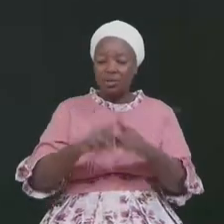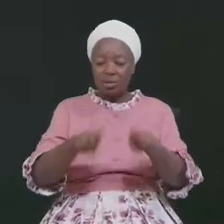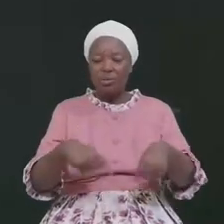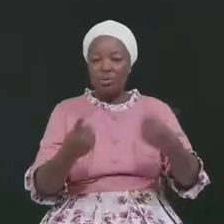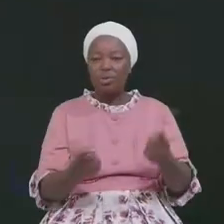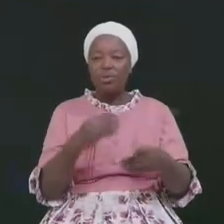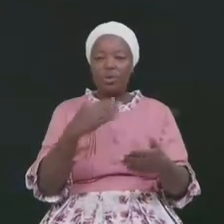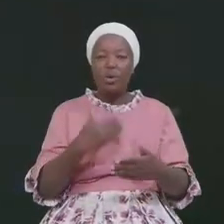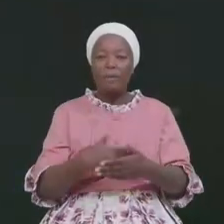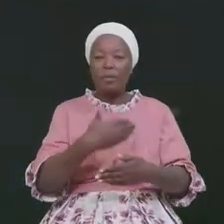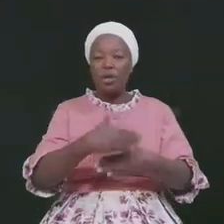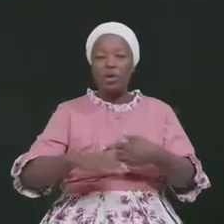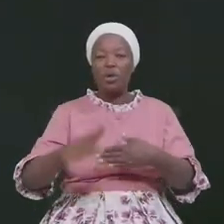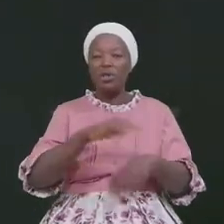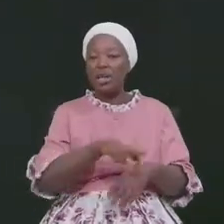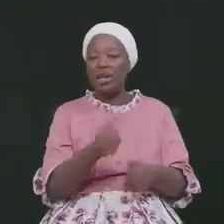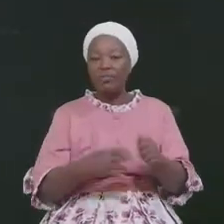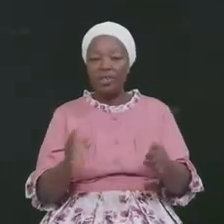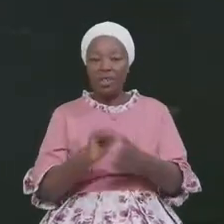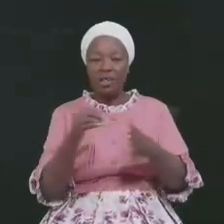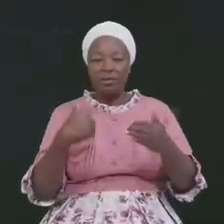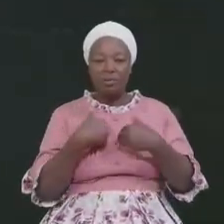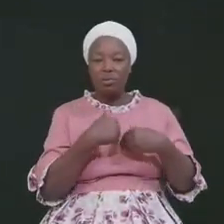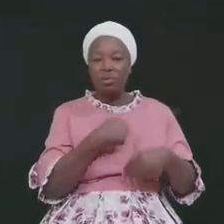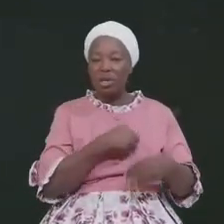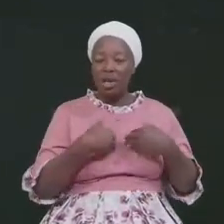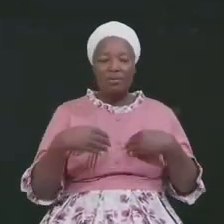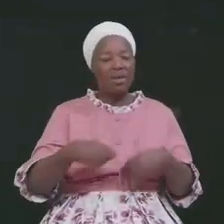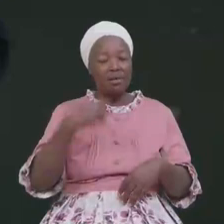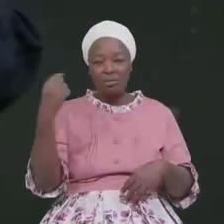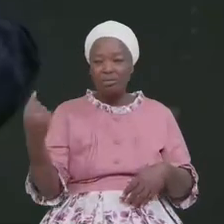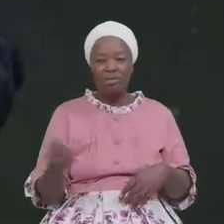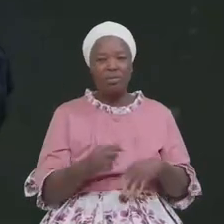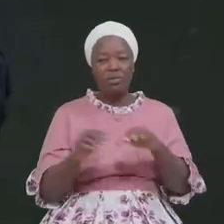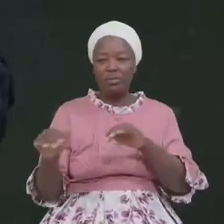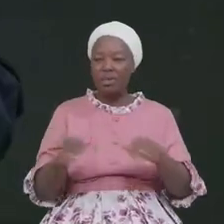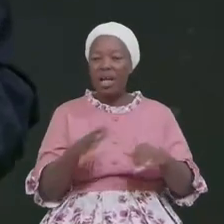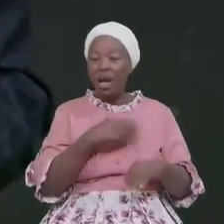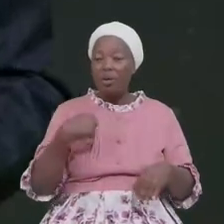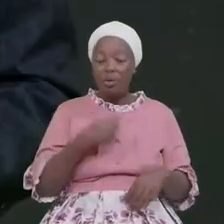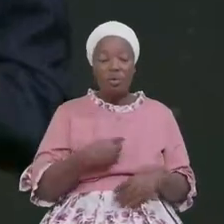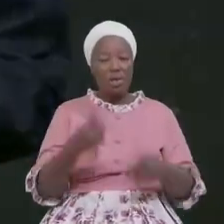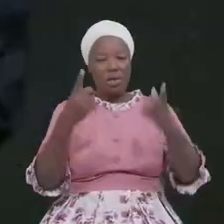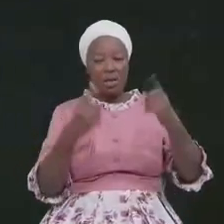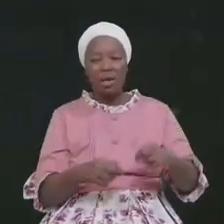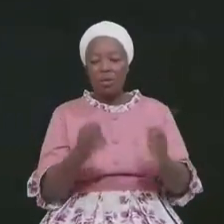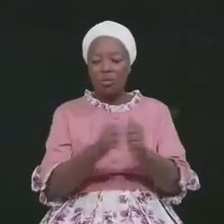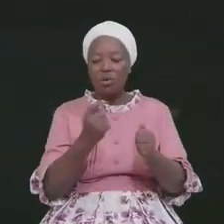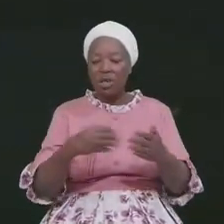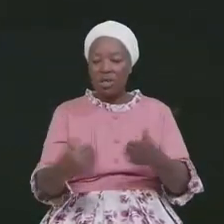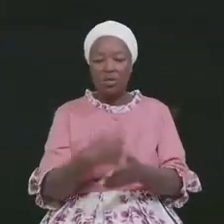au-delà de tout ce que nous avons fait jusque-là. Et nous venons avec un nouveau